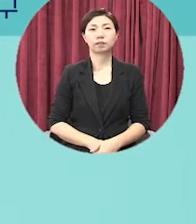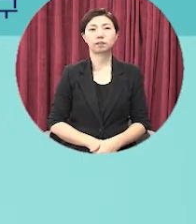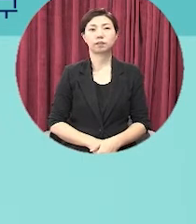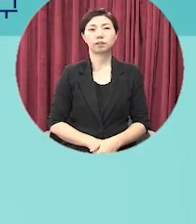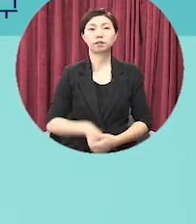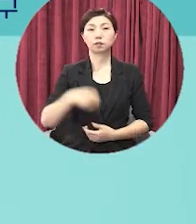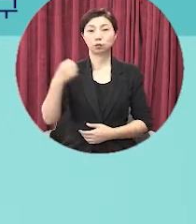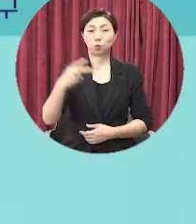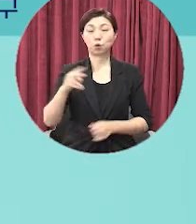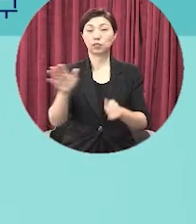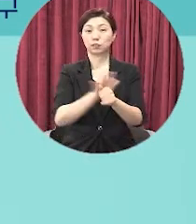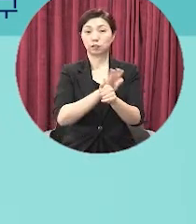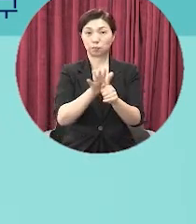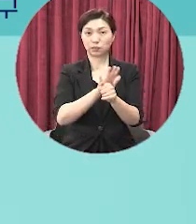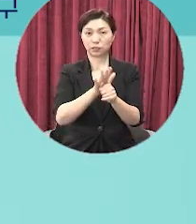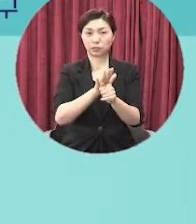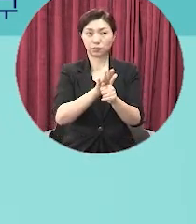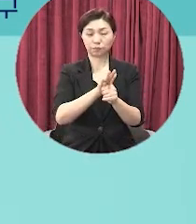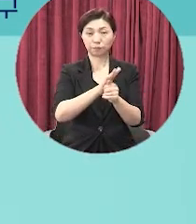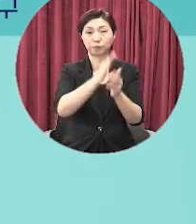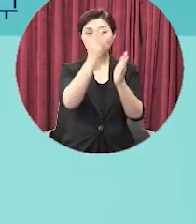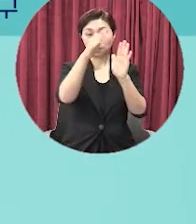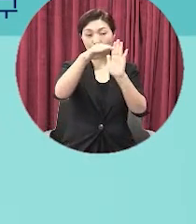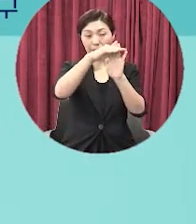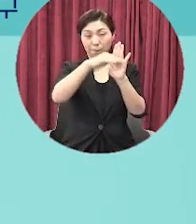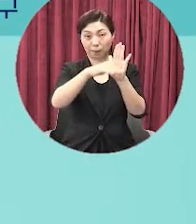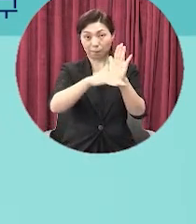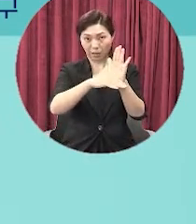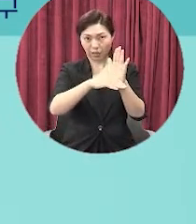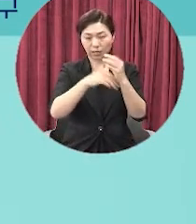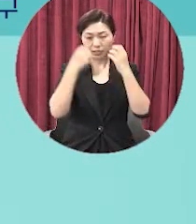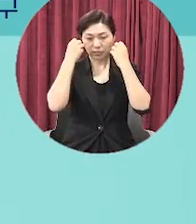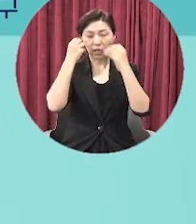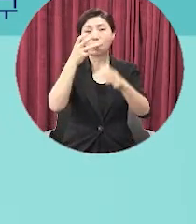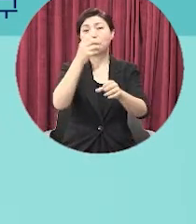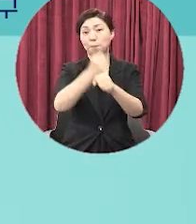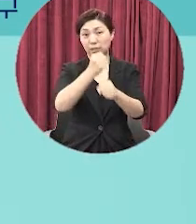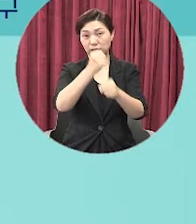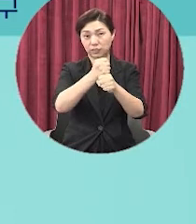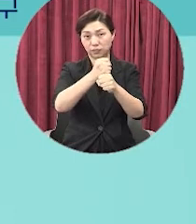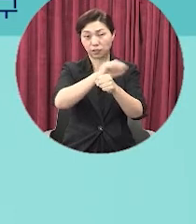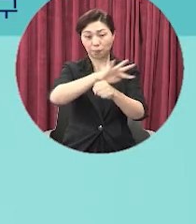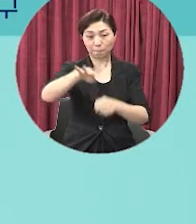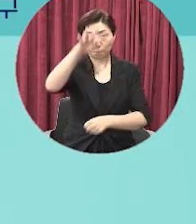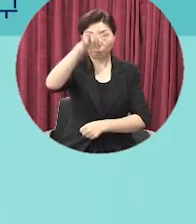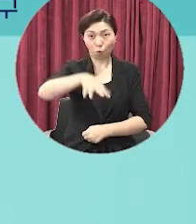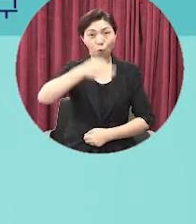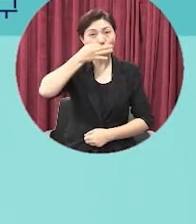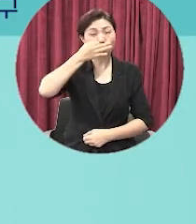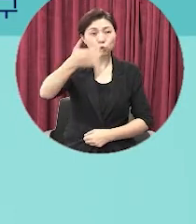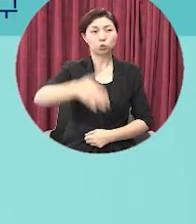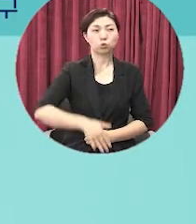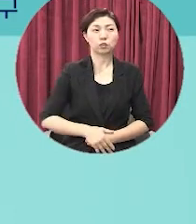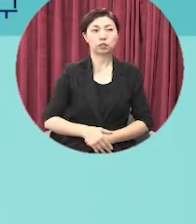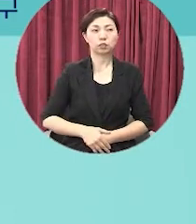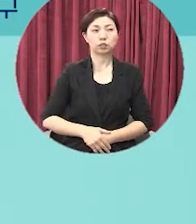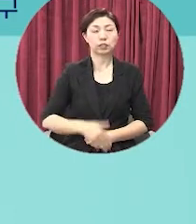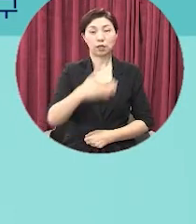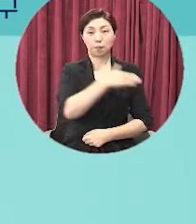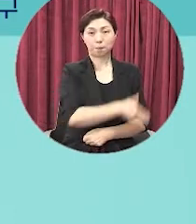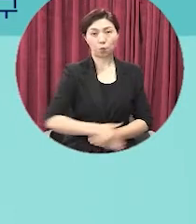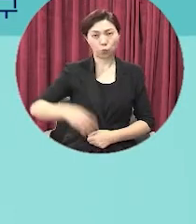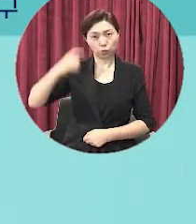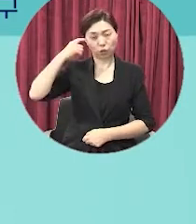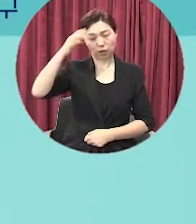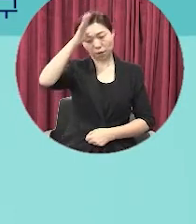다음은 서비스 항목에 대해서 개발 음대 용을 살펴보도록 하겠습니다 우선 시체 이미 뜨 병 그 아동에게 제공